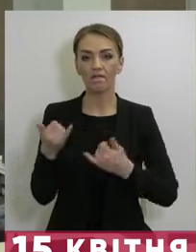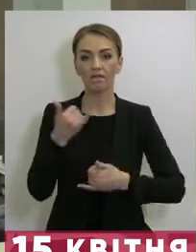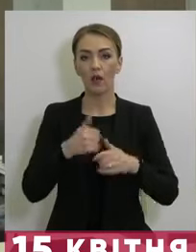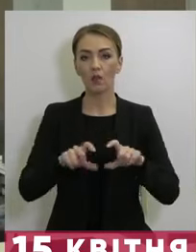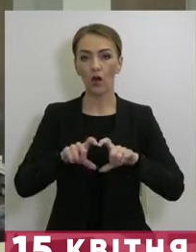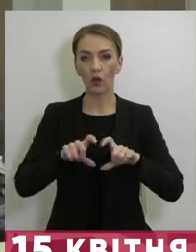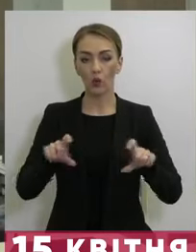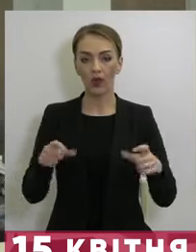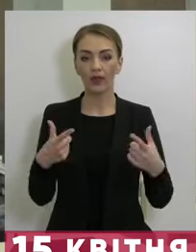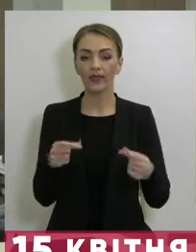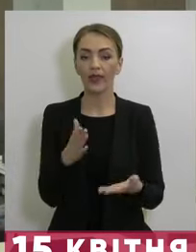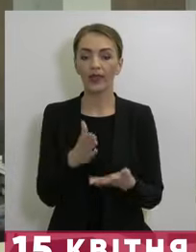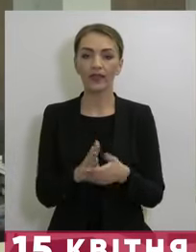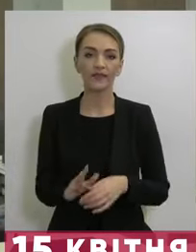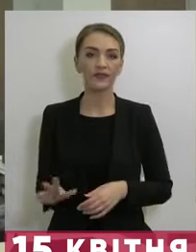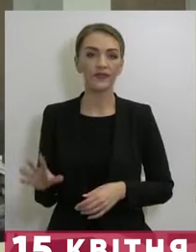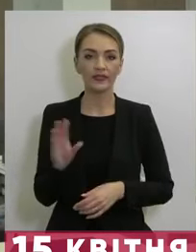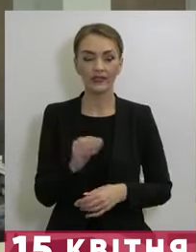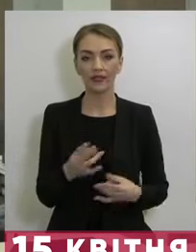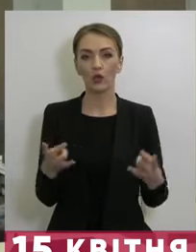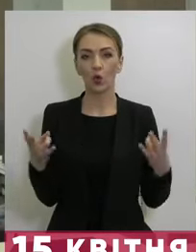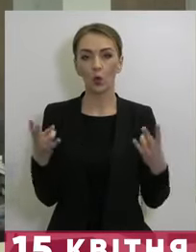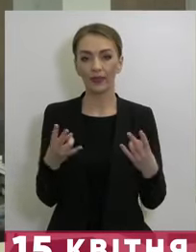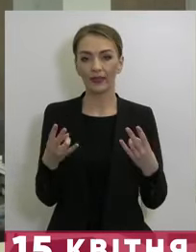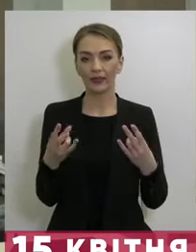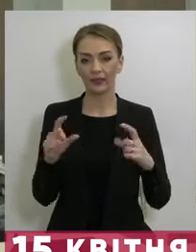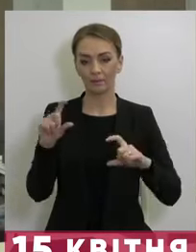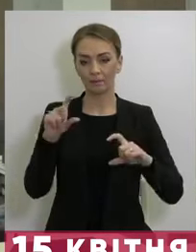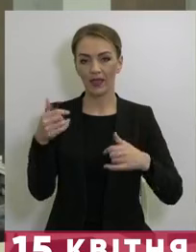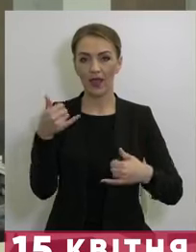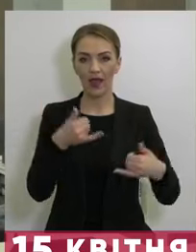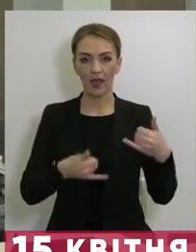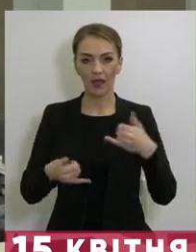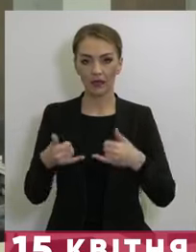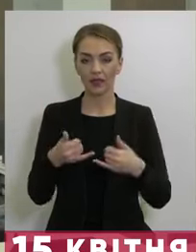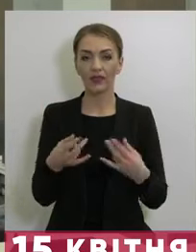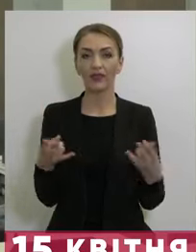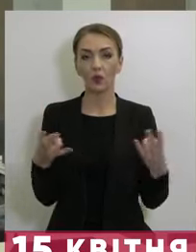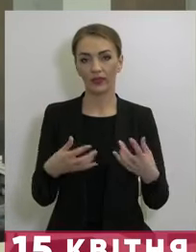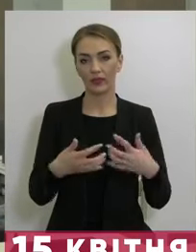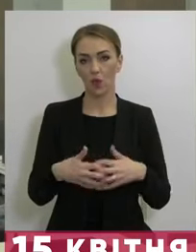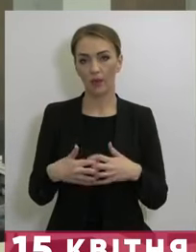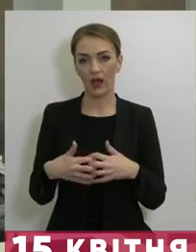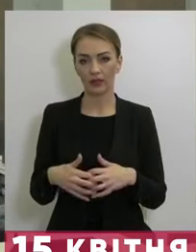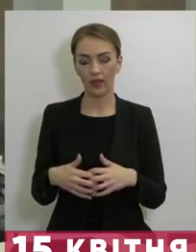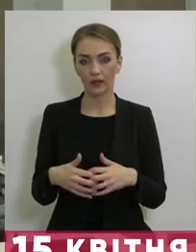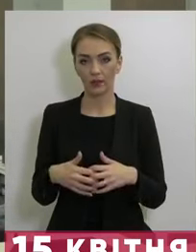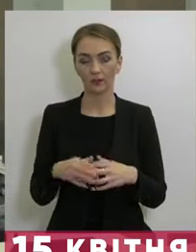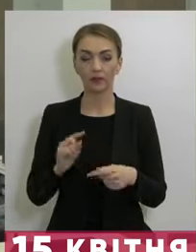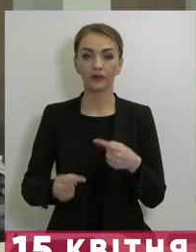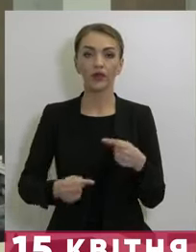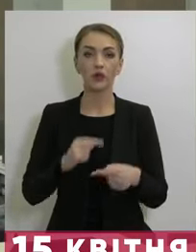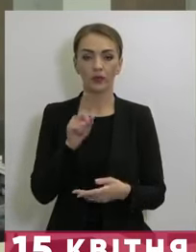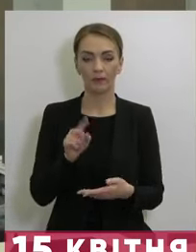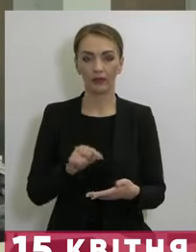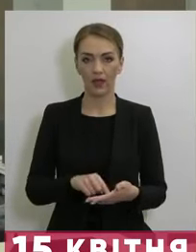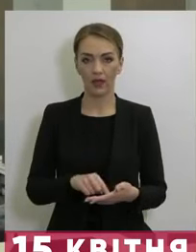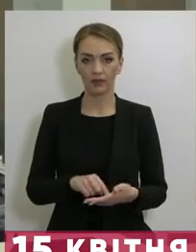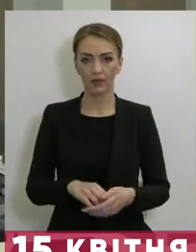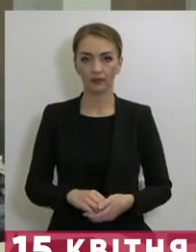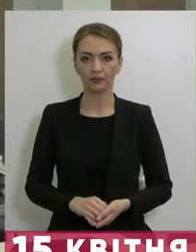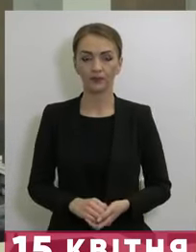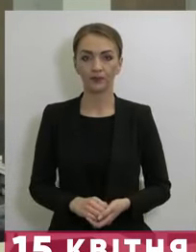лабораторіях, де є всі необхідні реагенти та необхідне обладнання. Наступне питання.